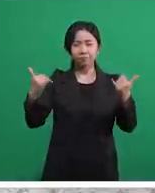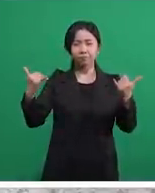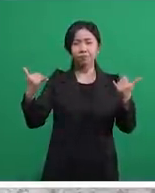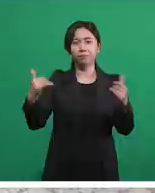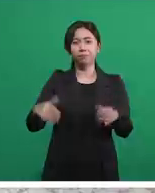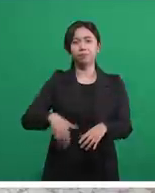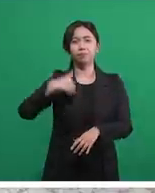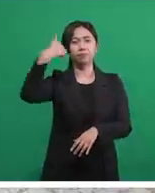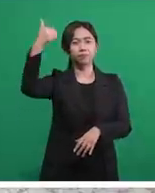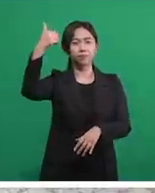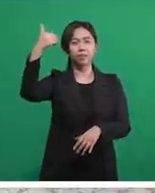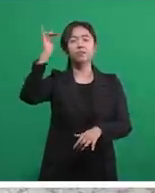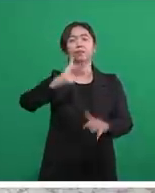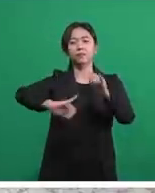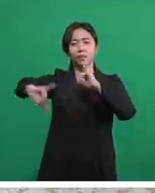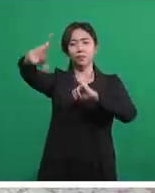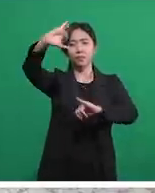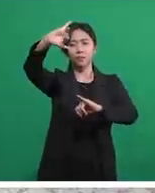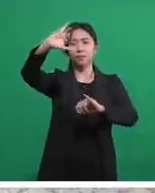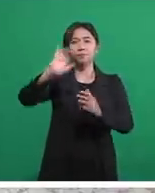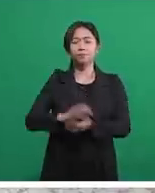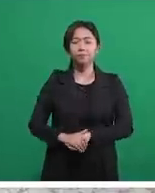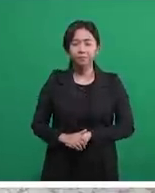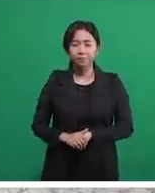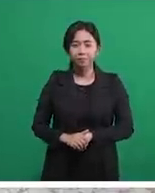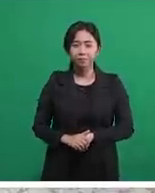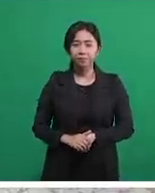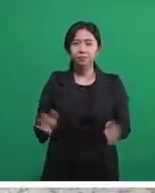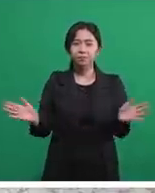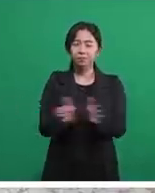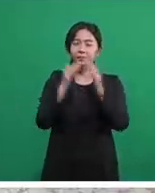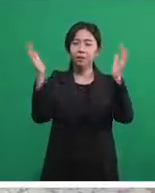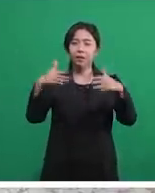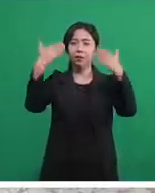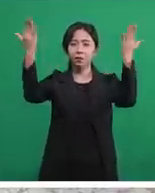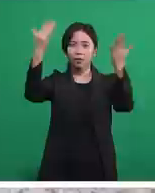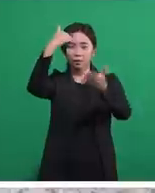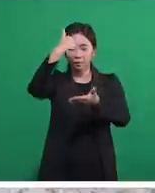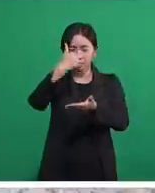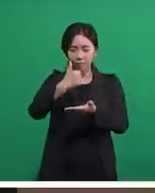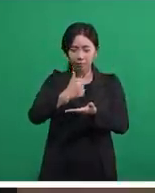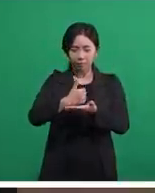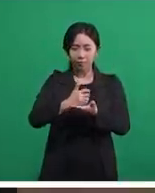ini, esok, dan sampai selamanya. Haleluya. Amin.